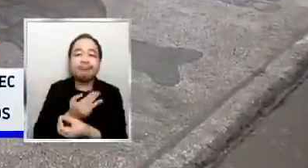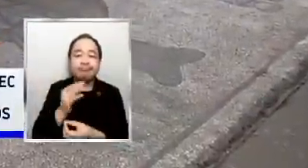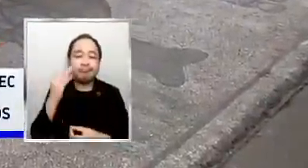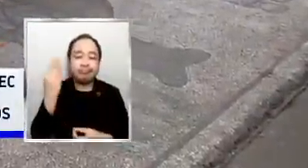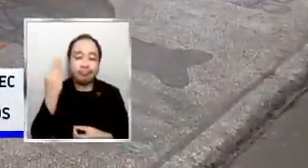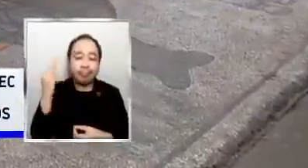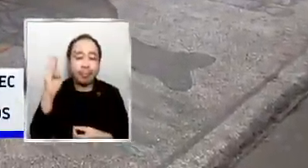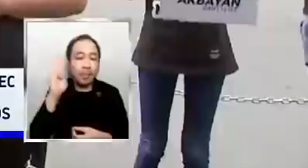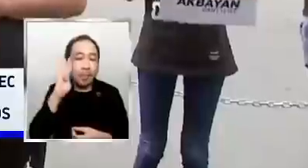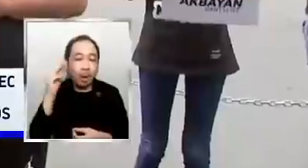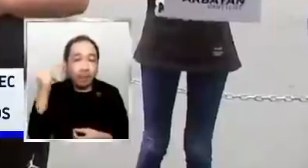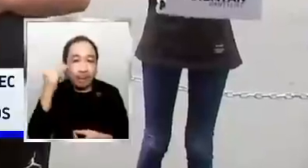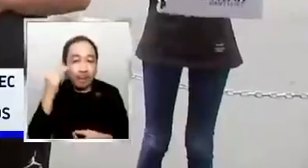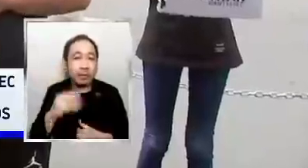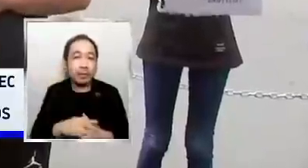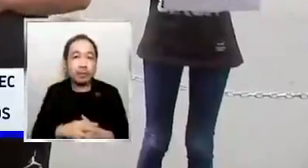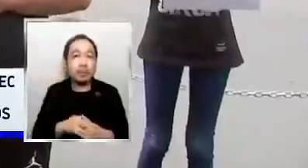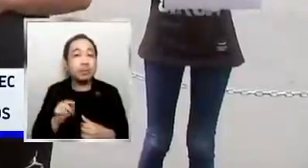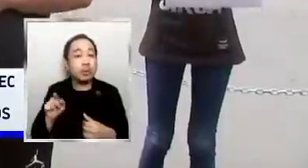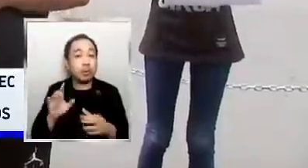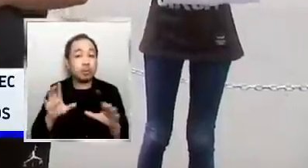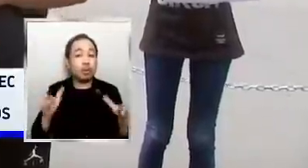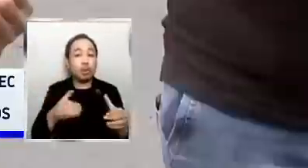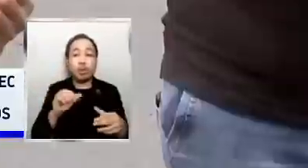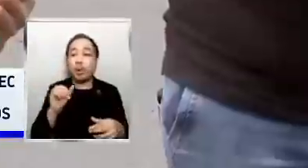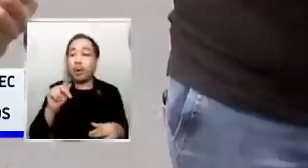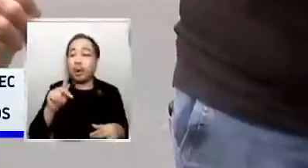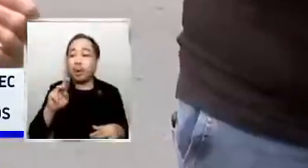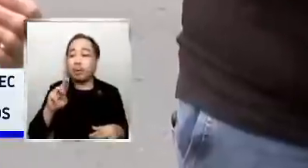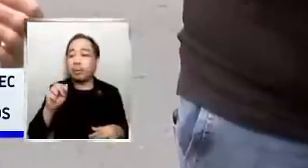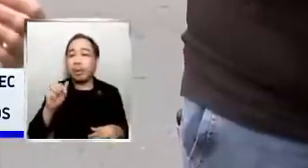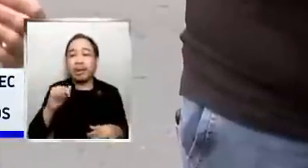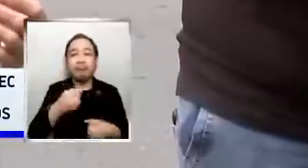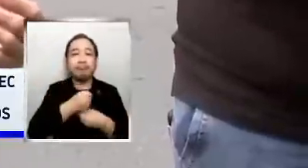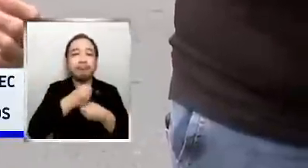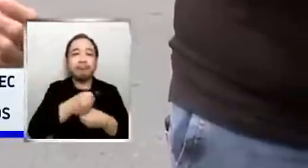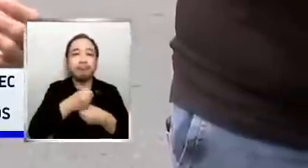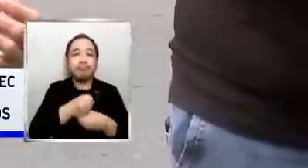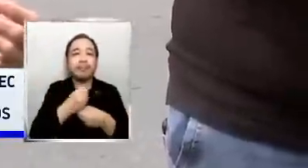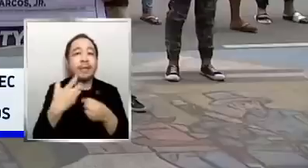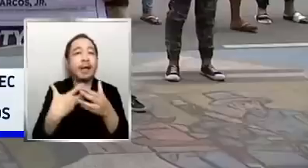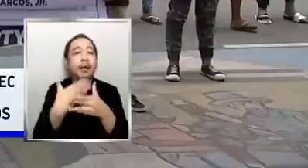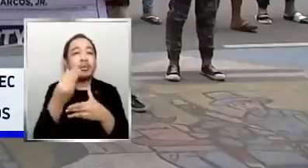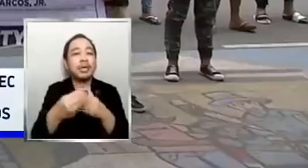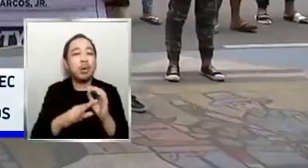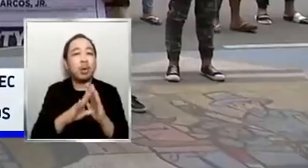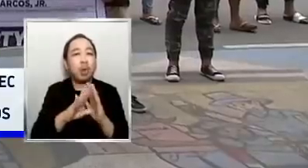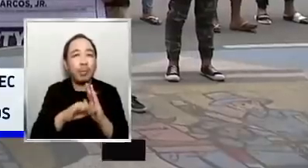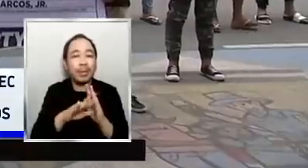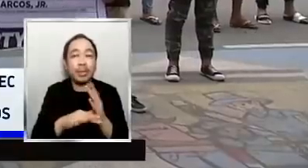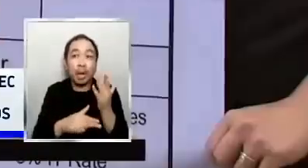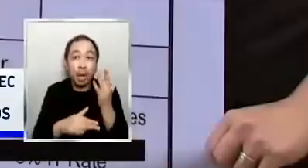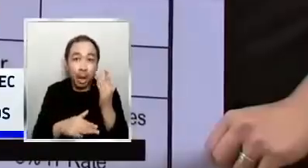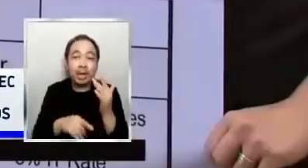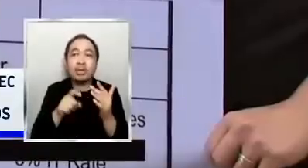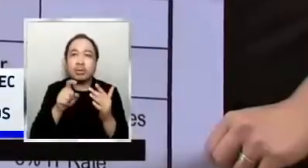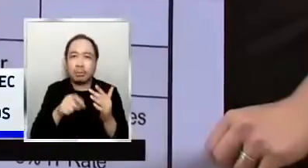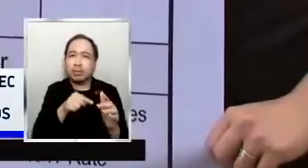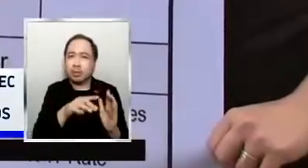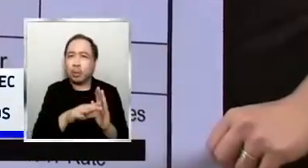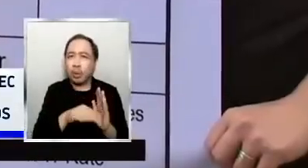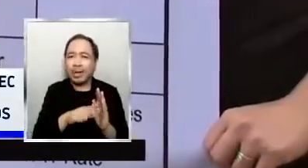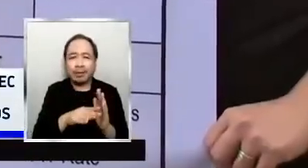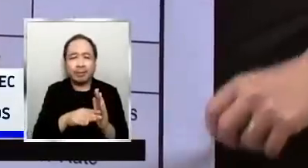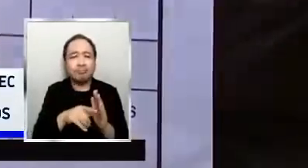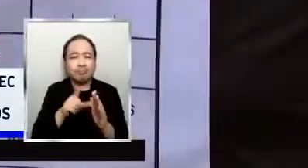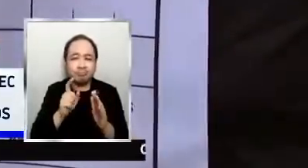Nagsagawa ng kilos protesta ang Akbayan Party List sa labas ng COMELEC kanina para ipanawag ang aksyonan na ng Komisyon ng Petisyon para kanselahin